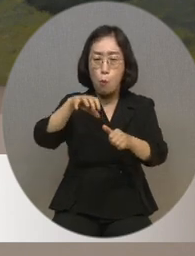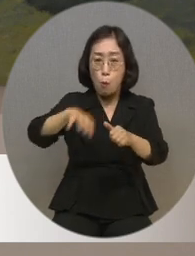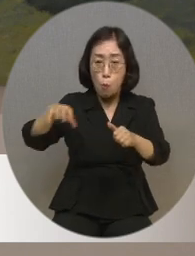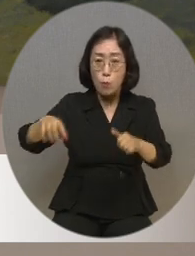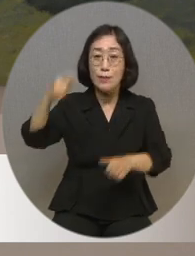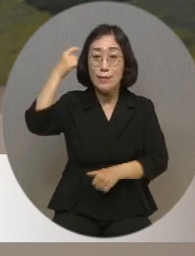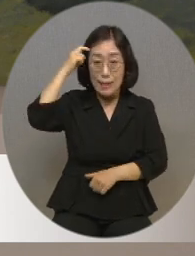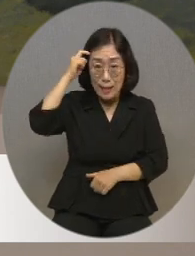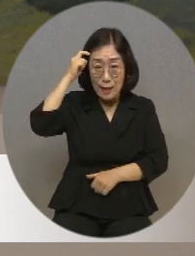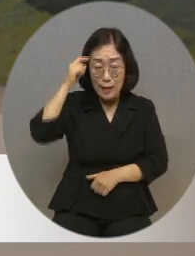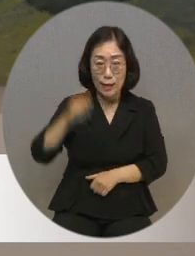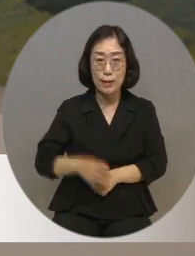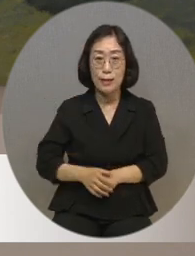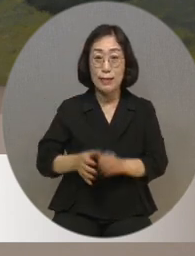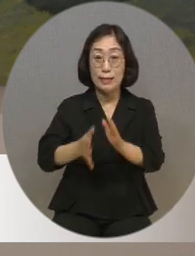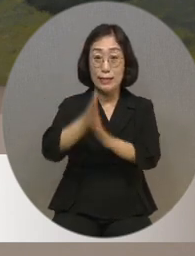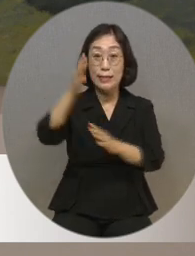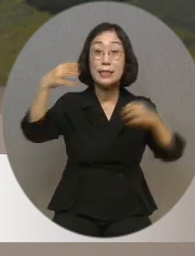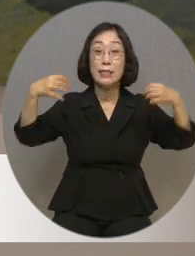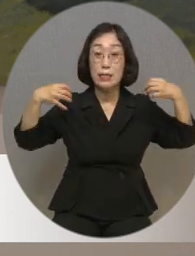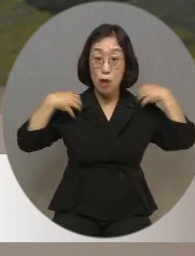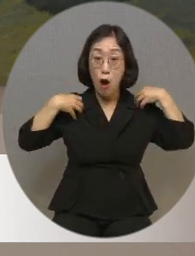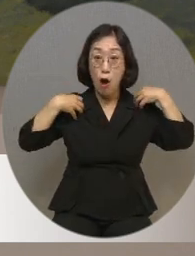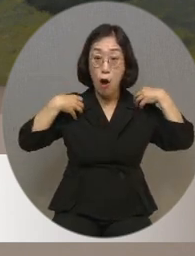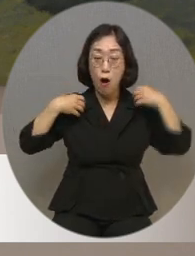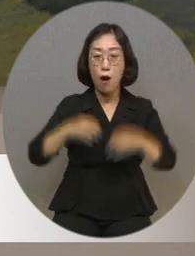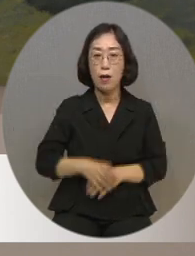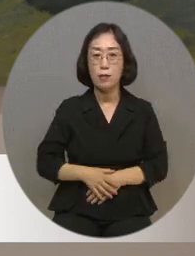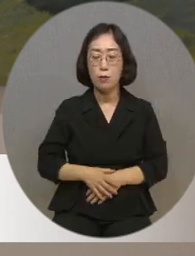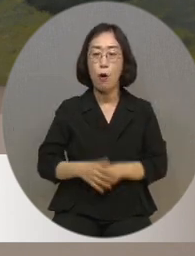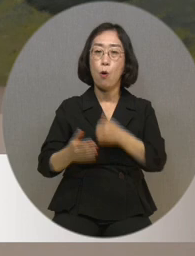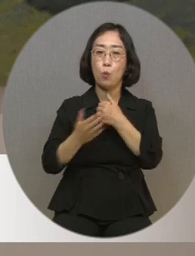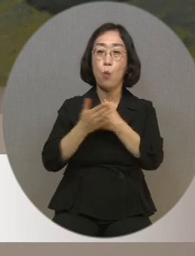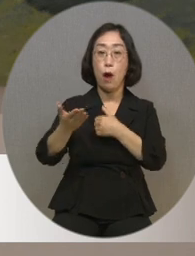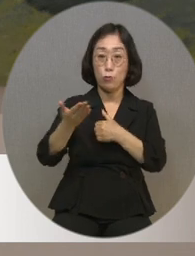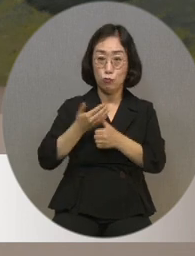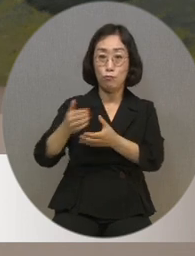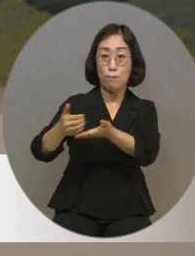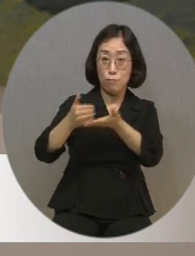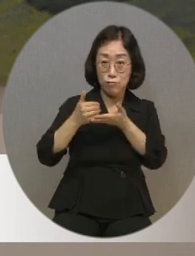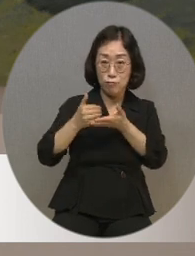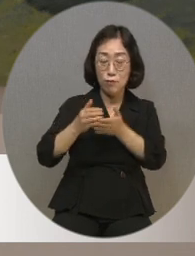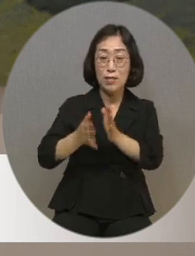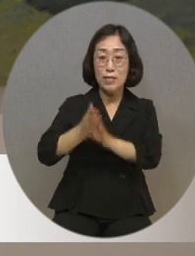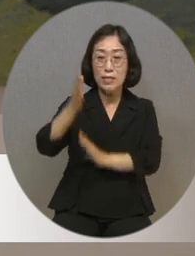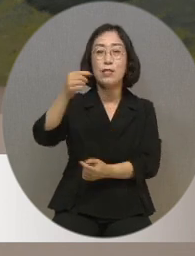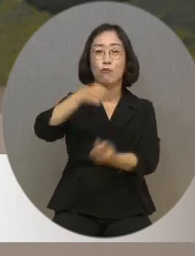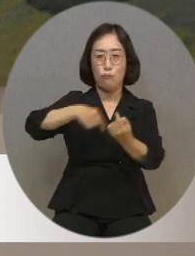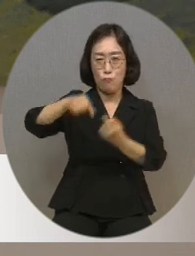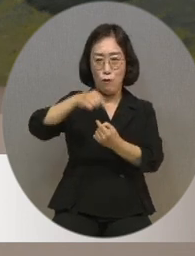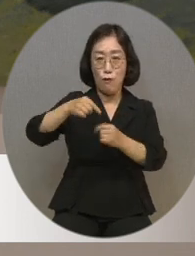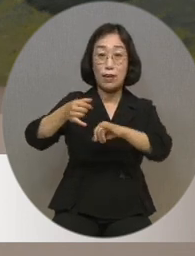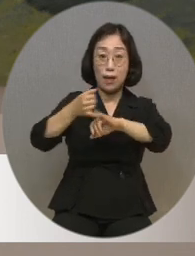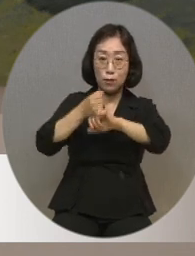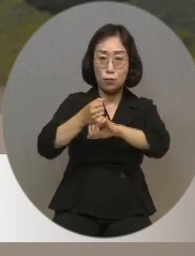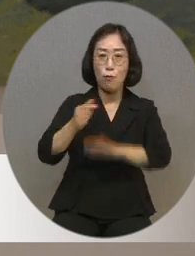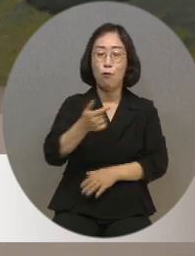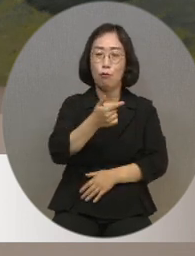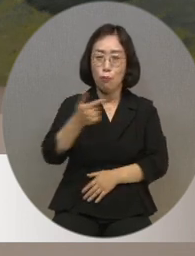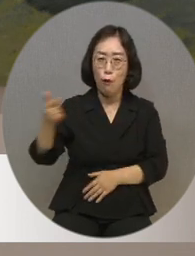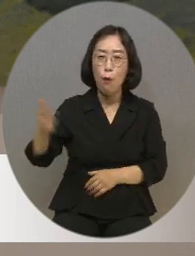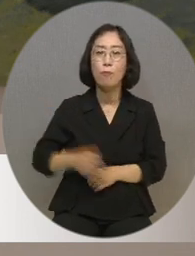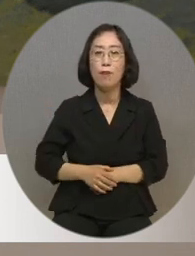생각하다가 시청에서 시청 쪽에서 해 주시겠다 그래서 시립을 만들어 주시기로 해서